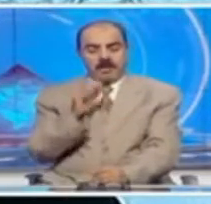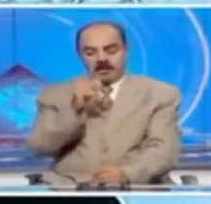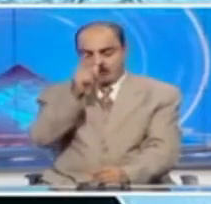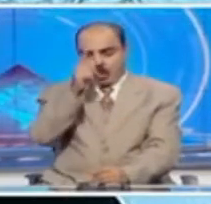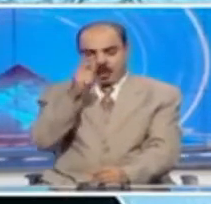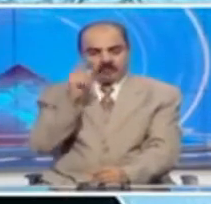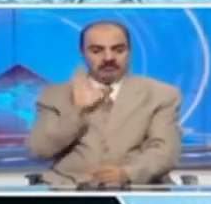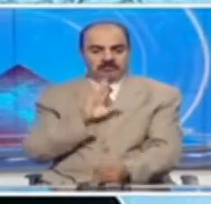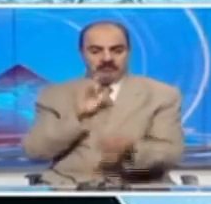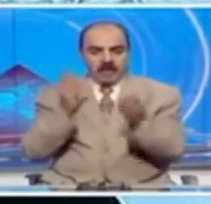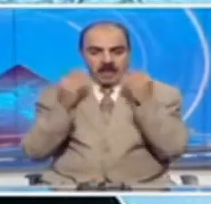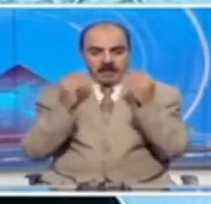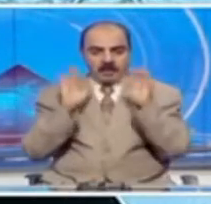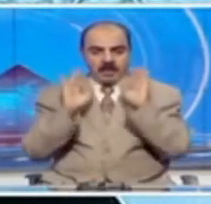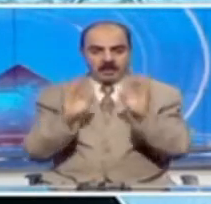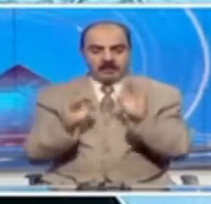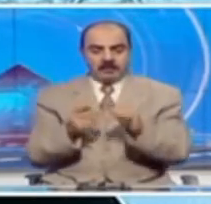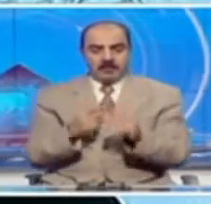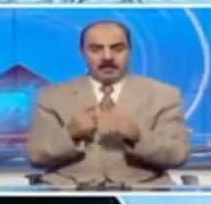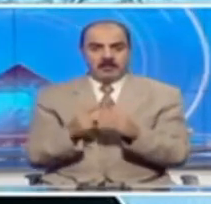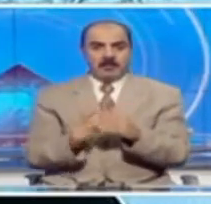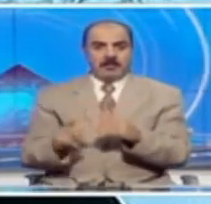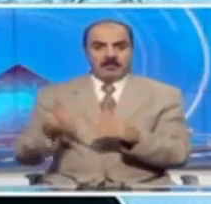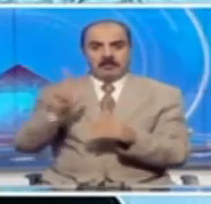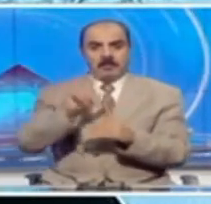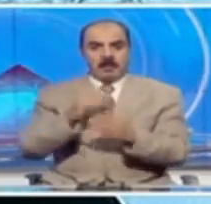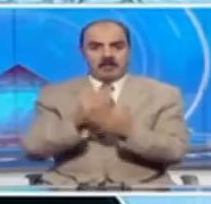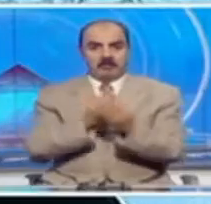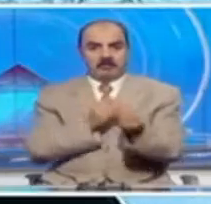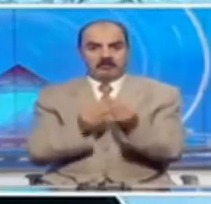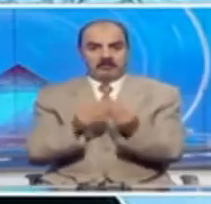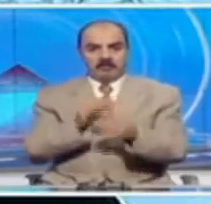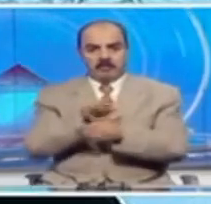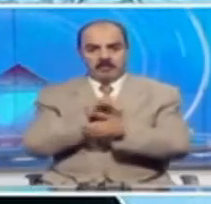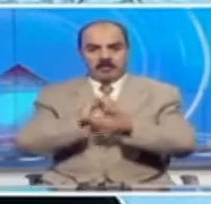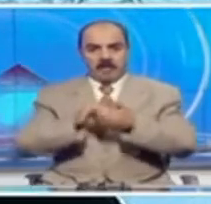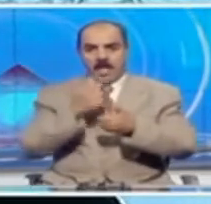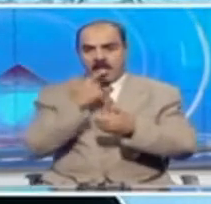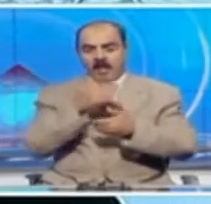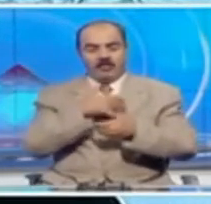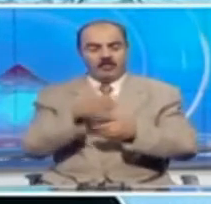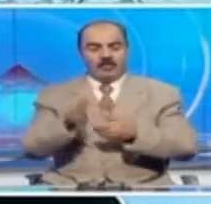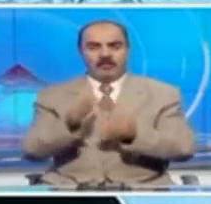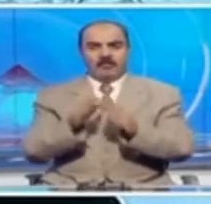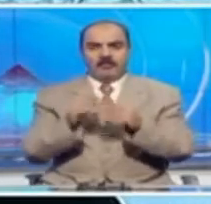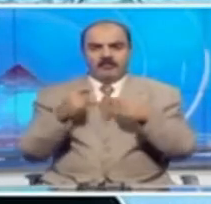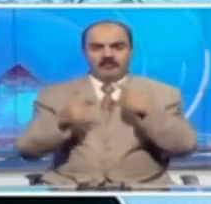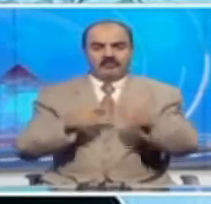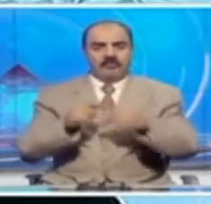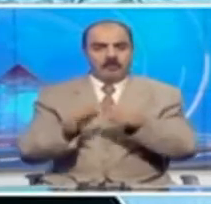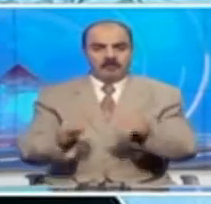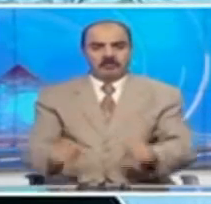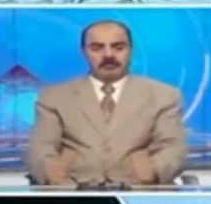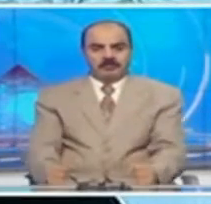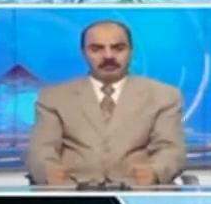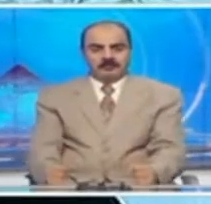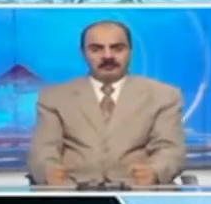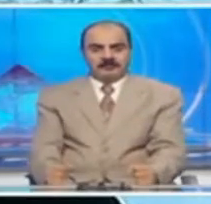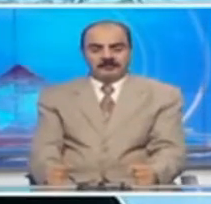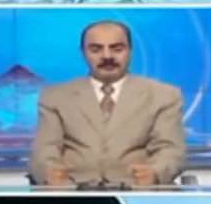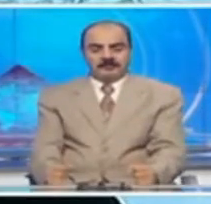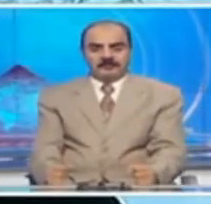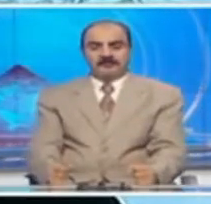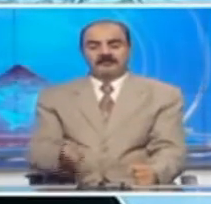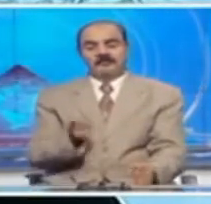للعلم الذي يتصدر أولويات استراتيجيات التنمية المستدامة في بلادنا